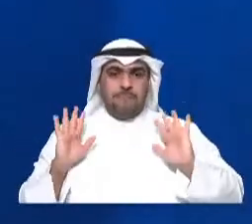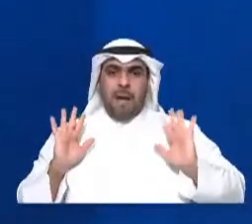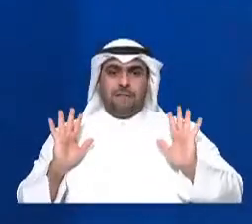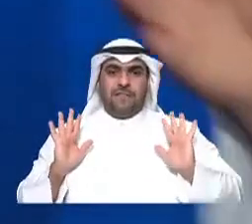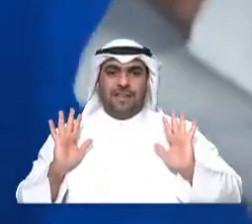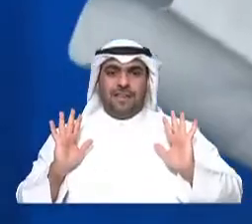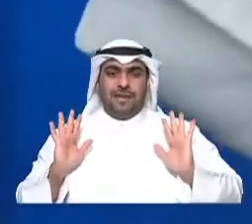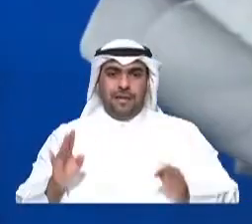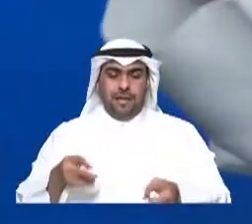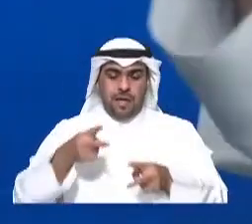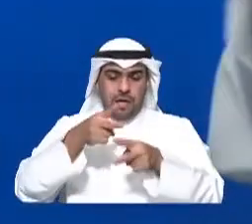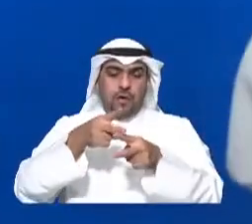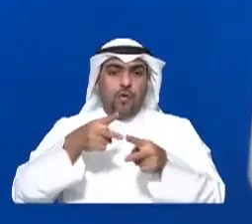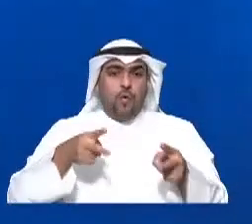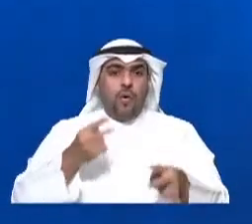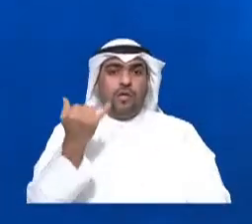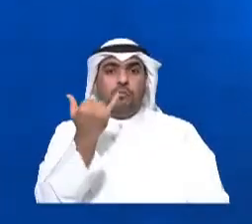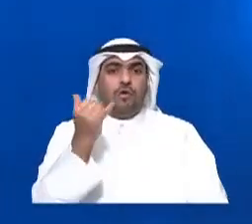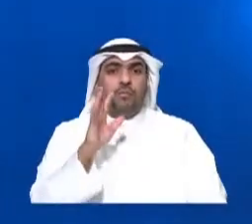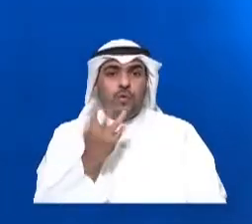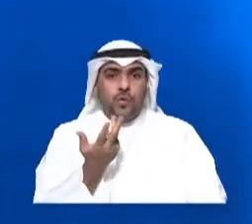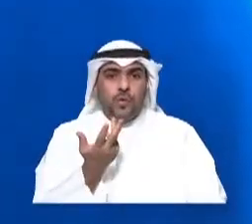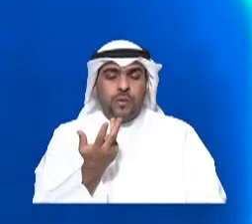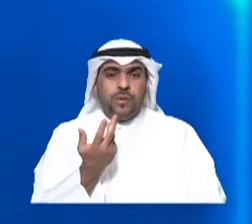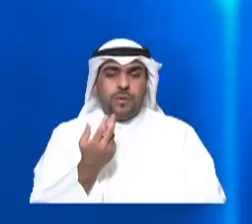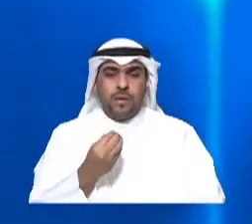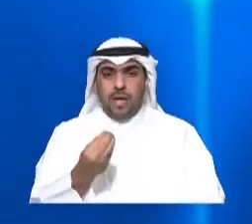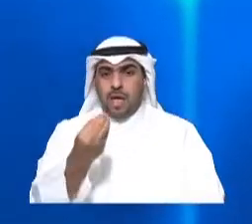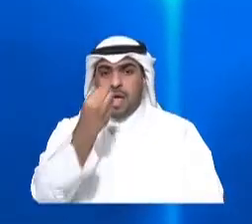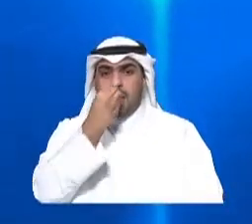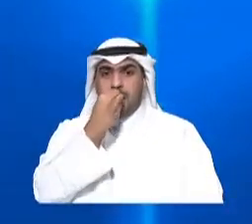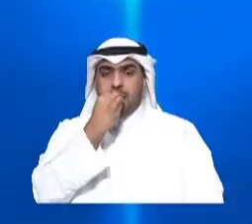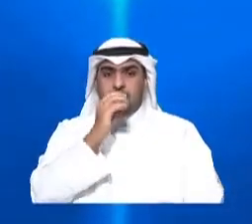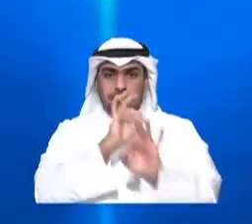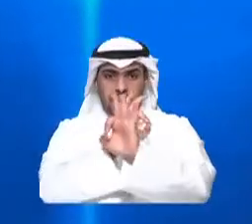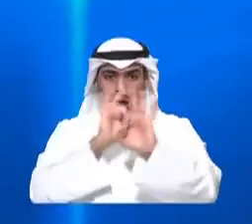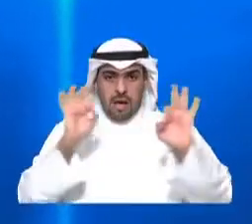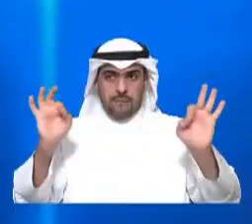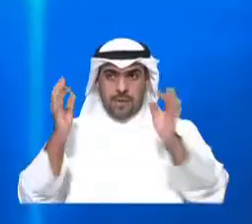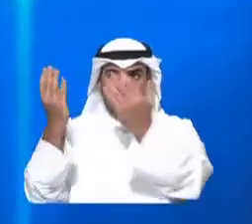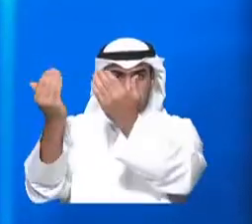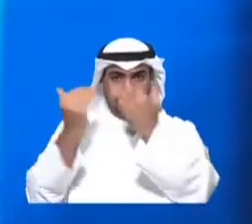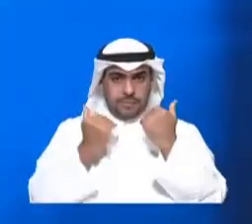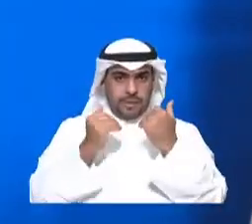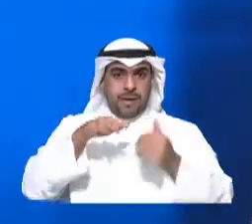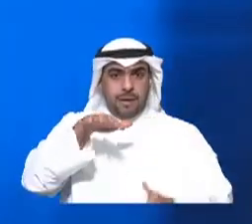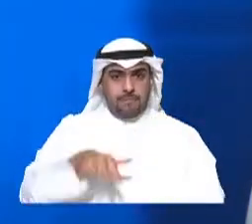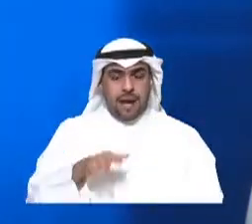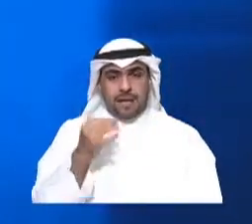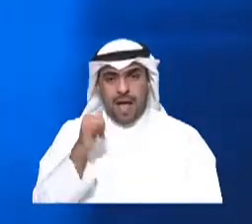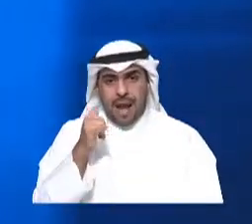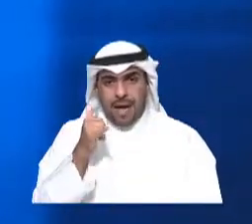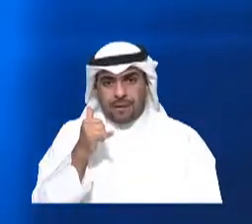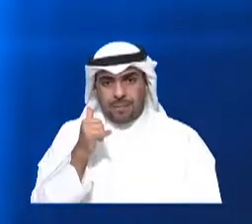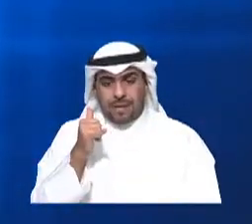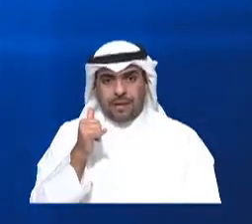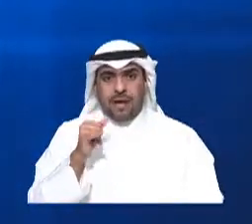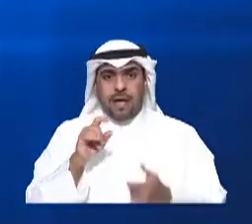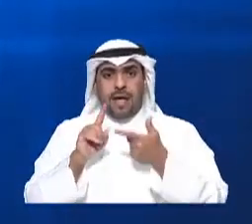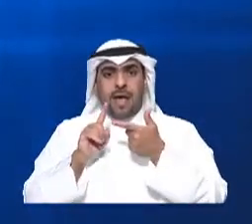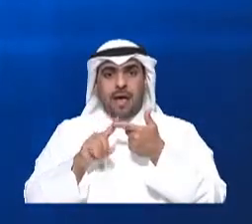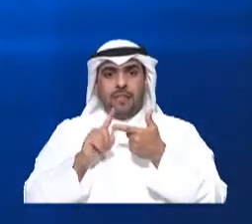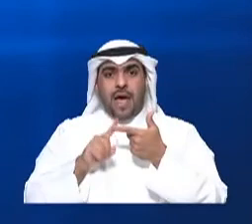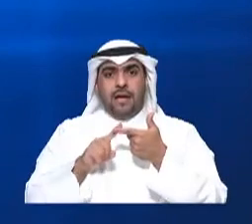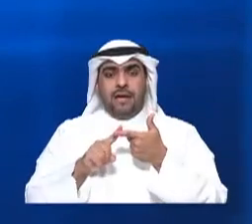في كل بيان، هو أن تدفقات الأمن الغذائي من حبوب وأكل إلى المنطقة العربية ومنطقة الخليج، وفي حين وقت